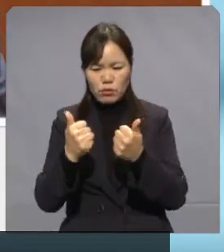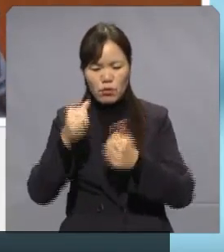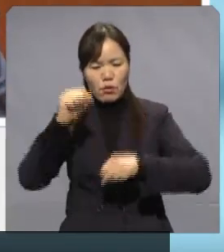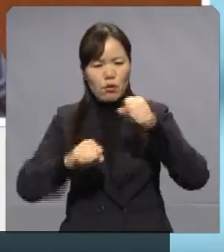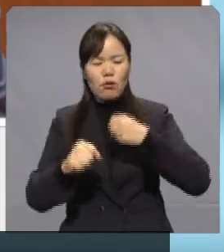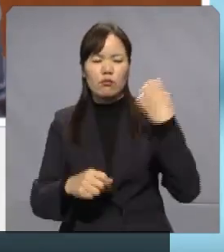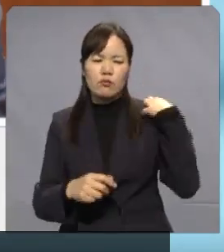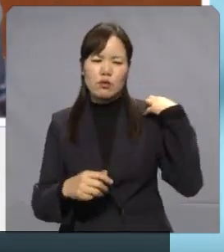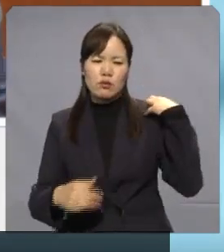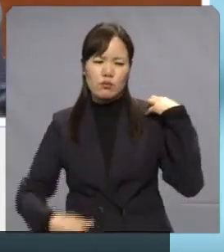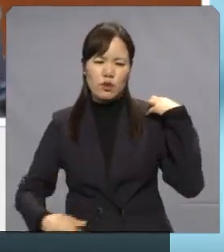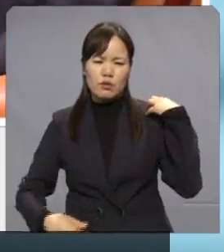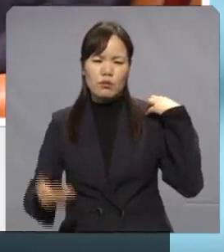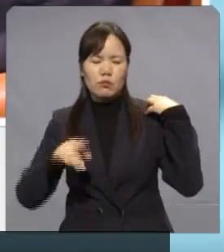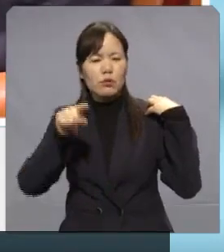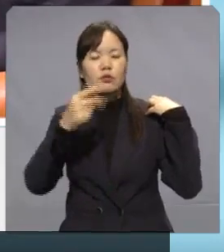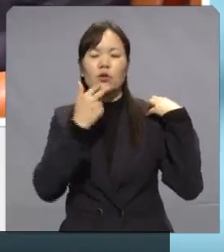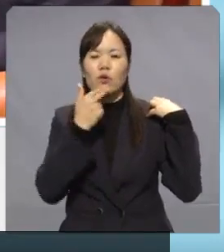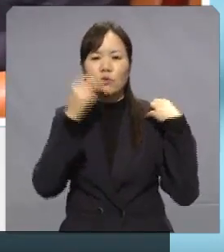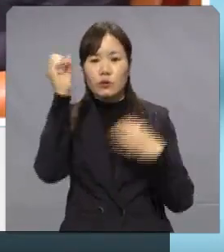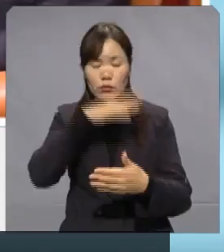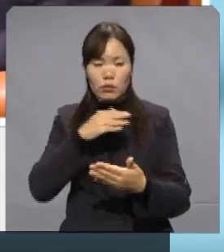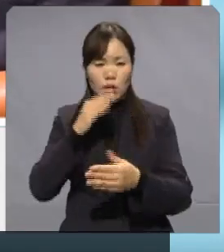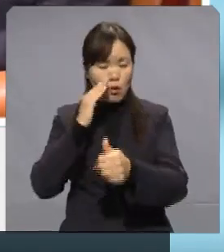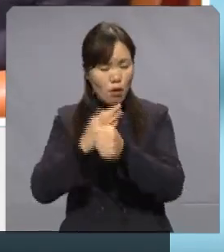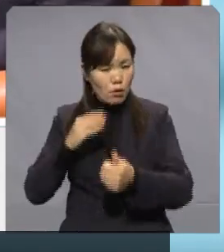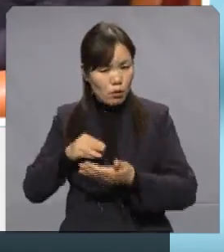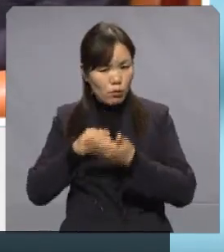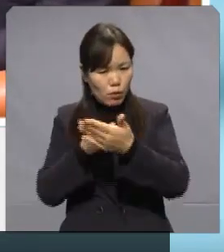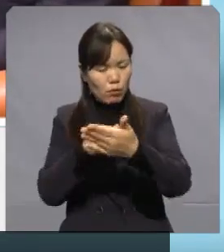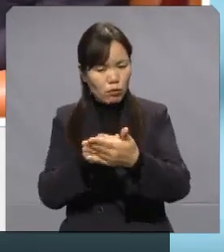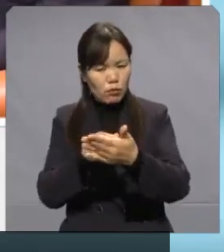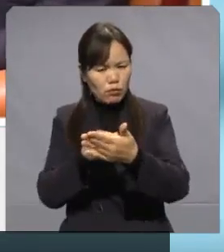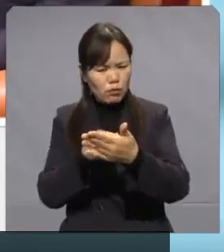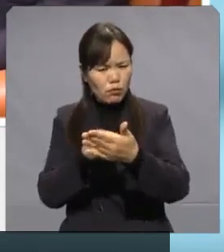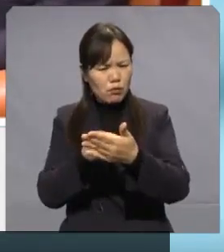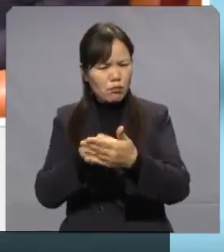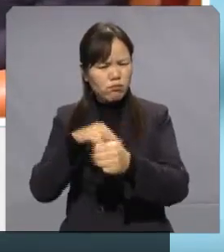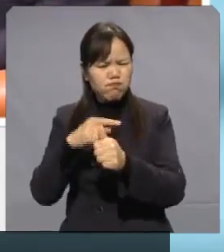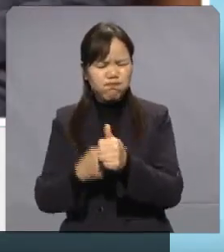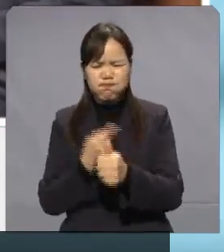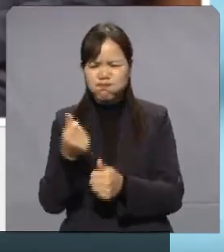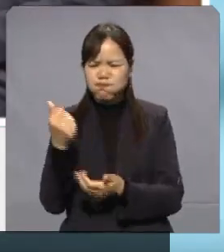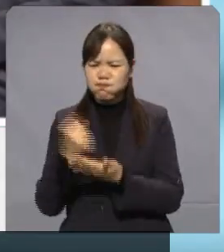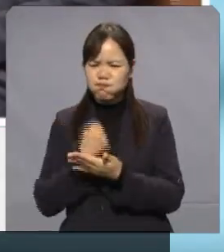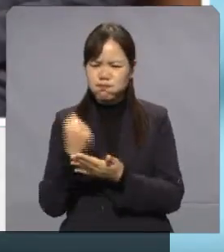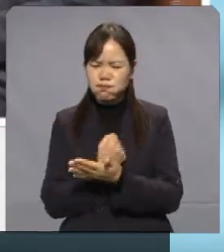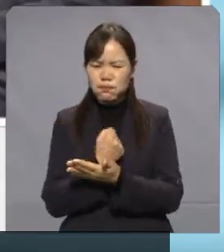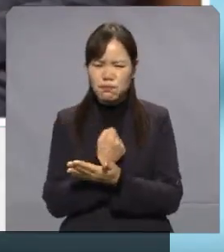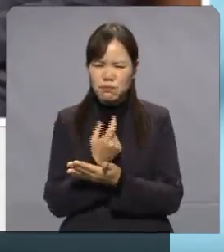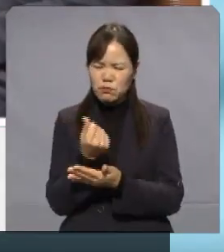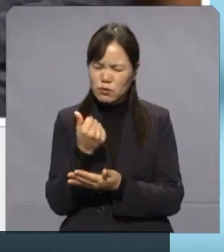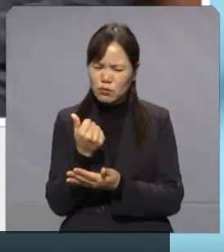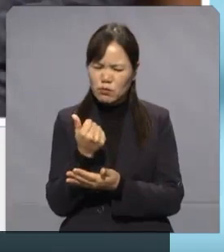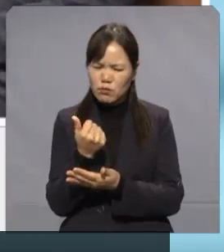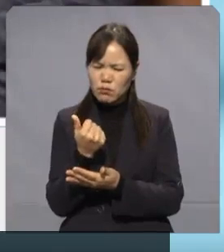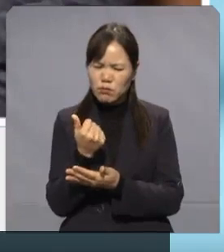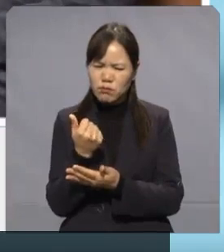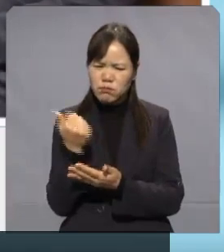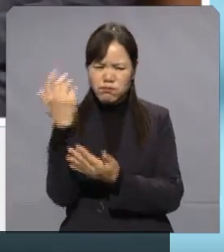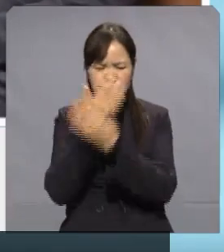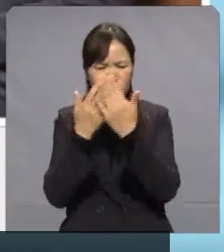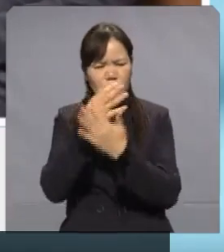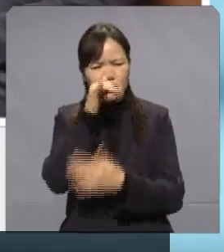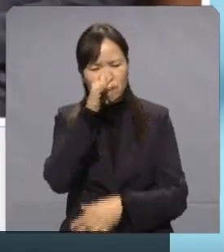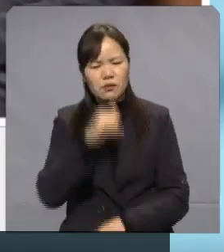하지 않았기 때문에 저는 개인적으로 좀 아쉽고 좀 앞뒤 선호가 좀 뒤바뀐 느낌이 좀 듭니다. 지금